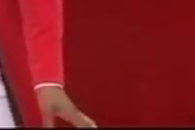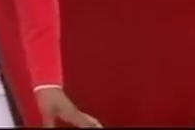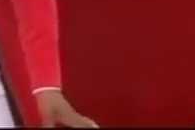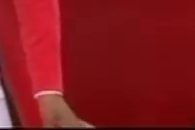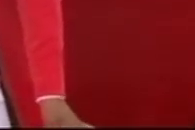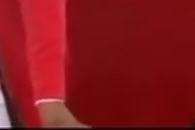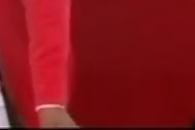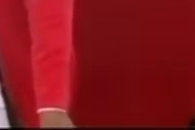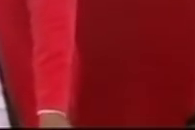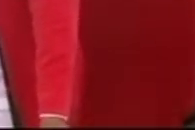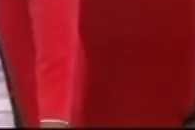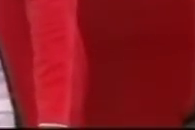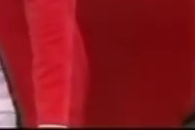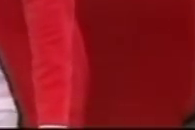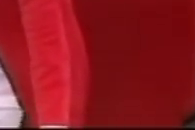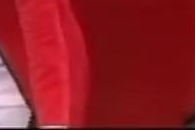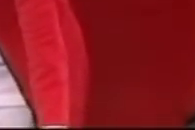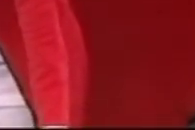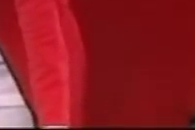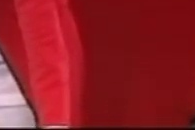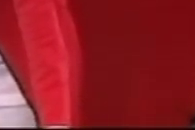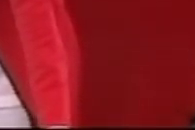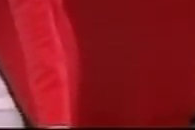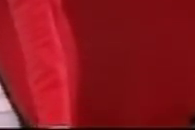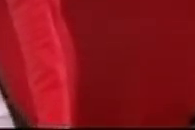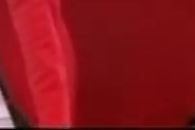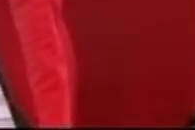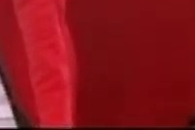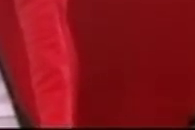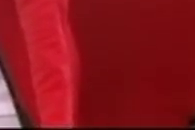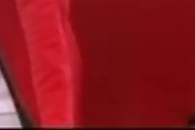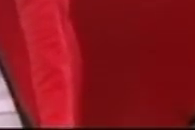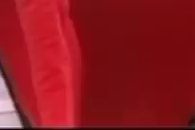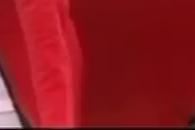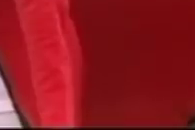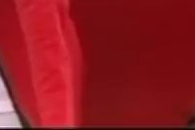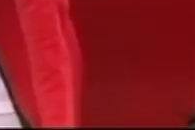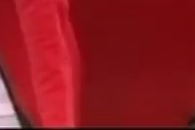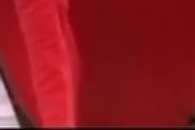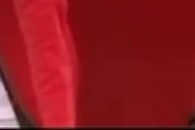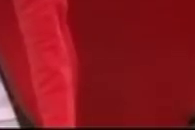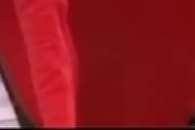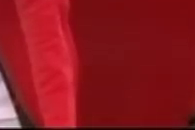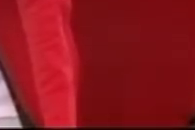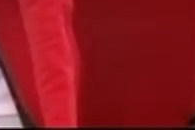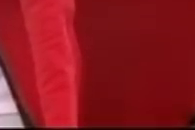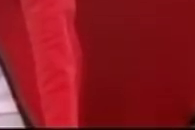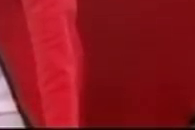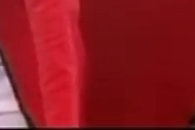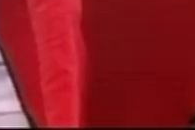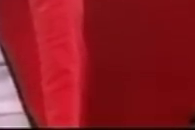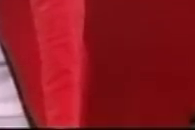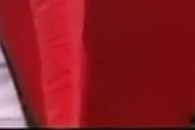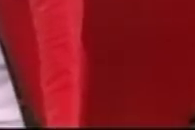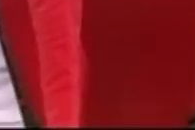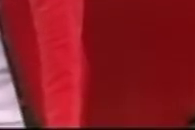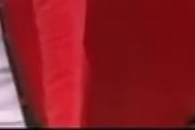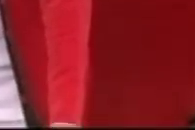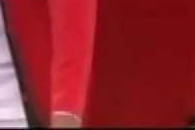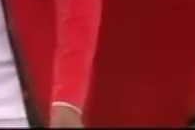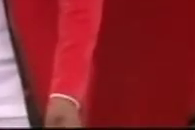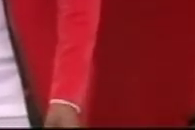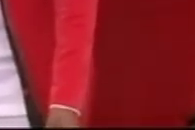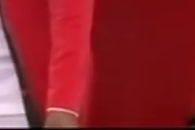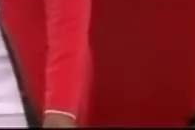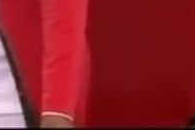Mheshimiwa Mwenyekiti, mkoa wa Tabora ni miongoni mwa mikoa ambayo imepata athari kubwa sana ya uharibifu wa mazingira kutokana